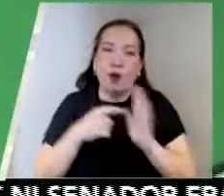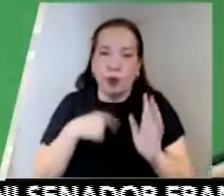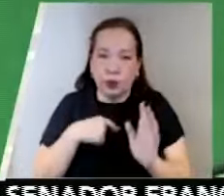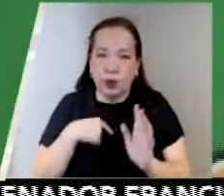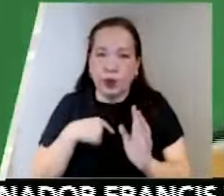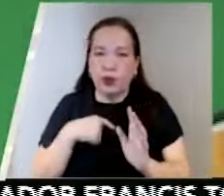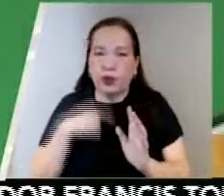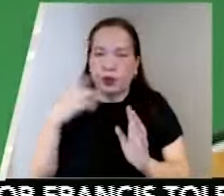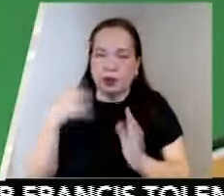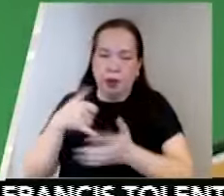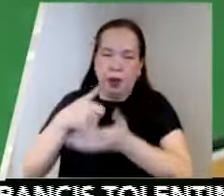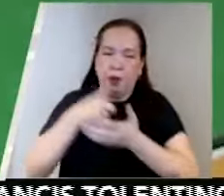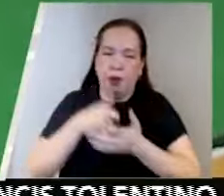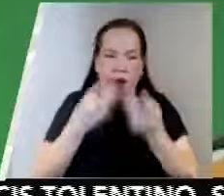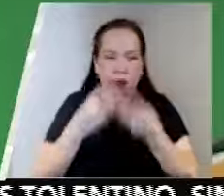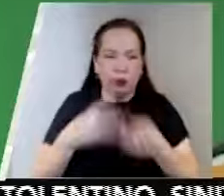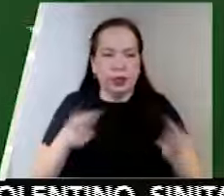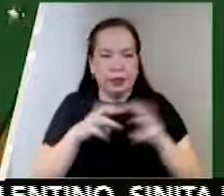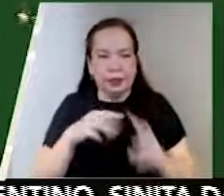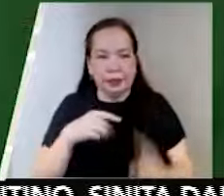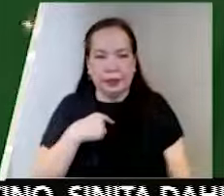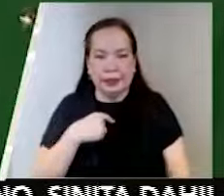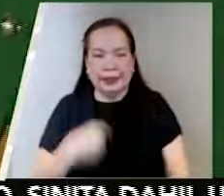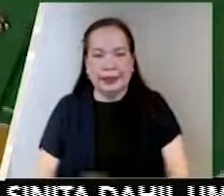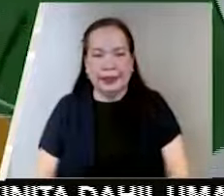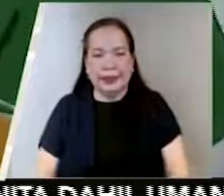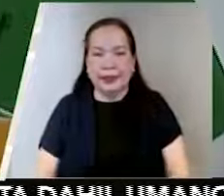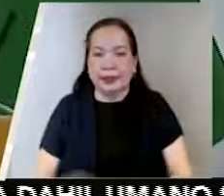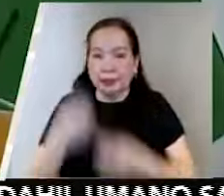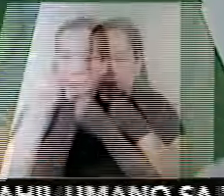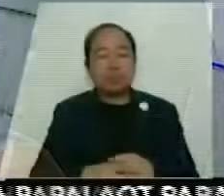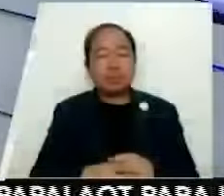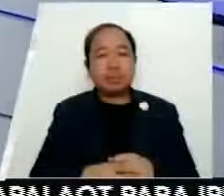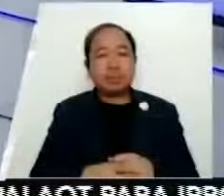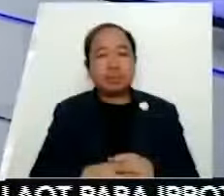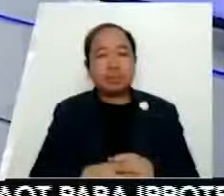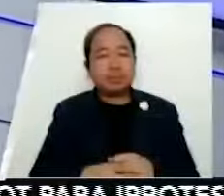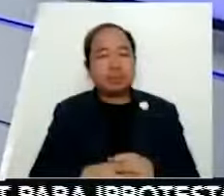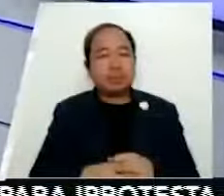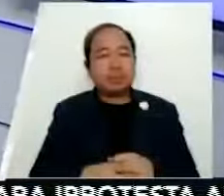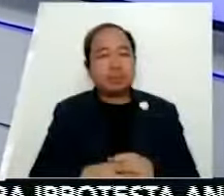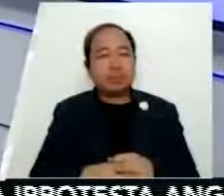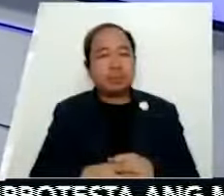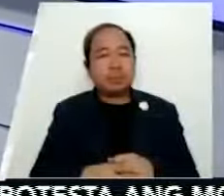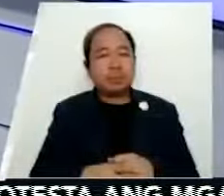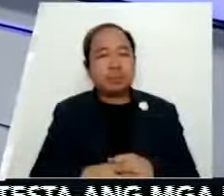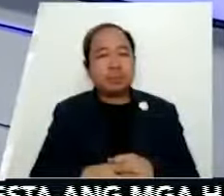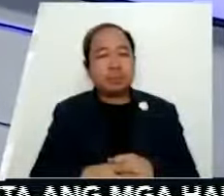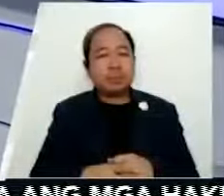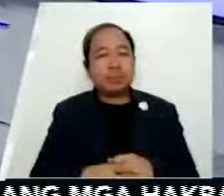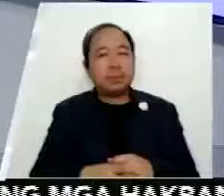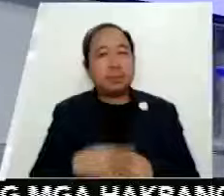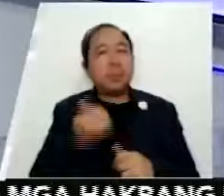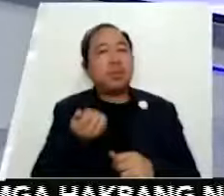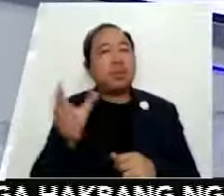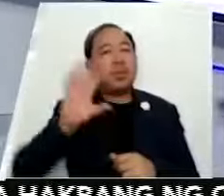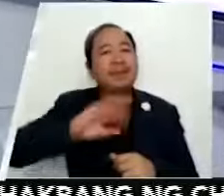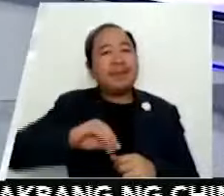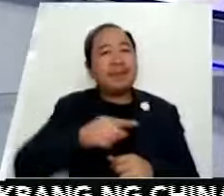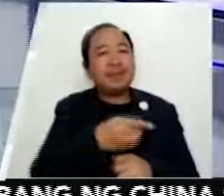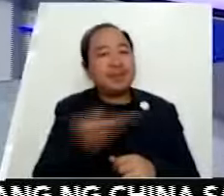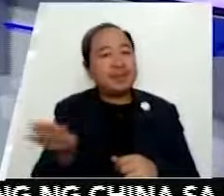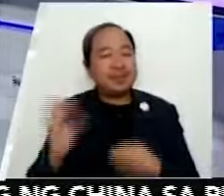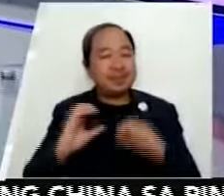Lars Santiago, updated sa showbiz happening. Mas makikilala pa natin ang mga Kapuso stars na